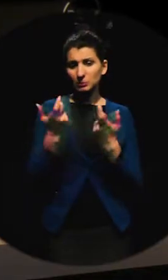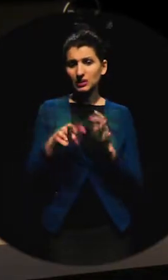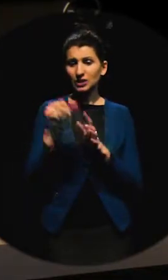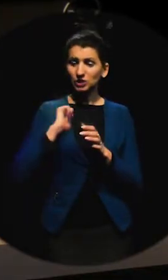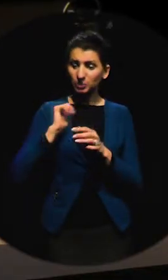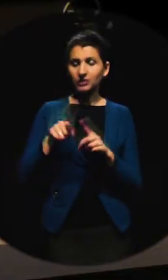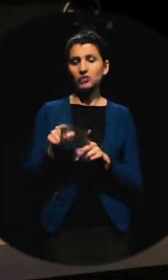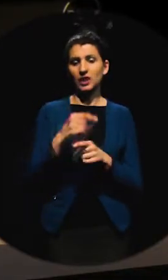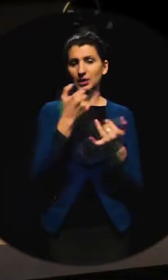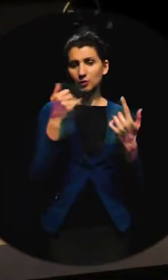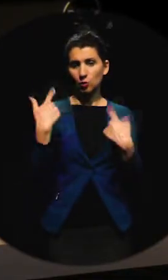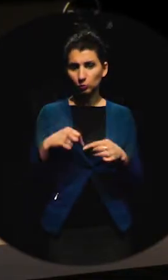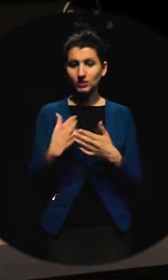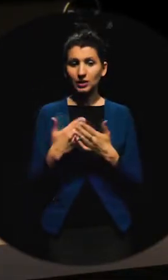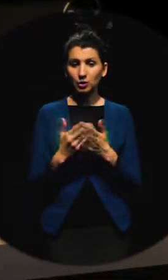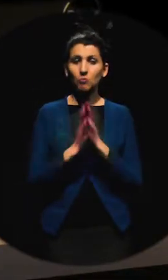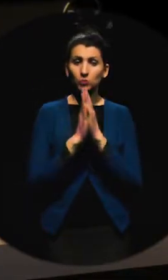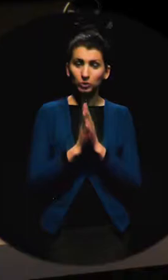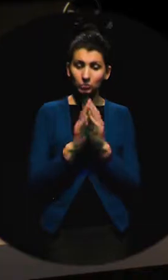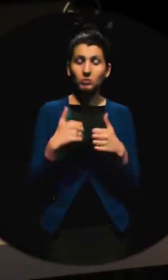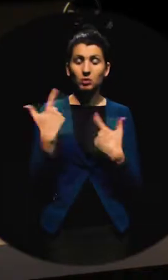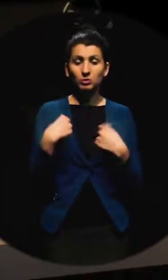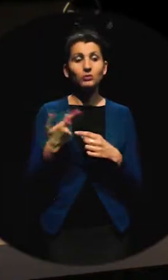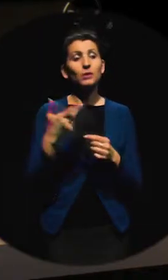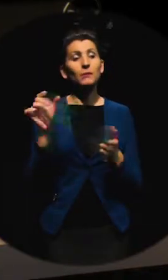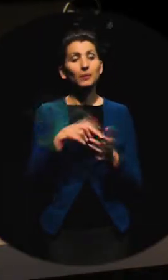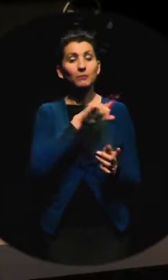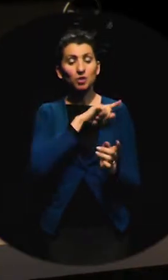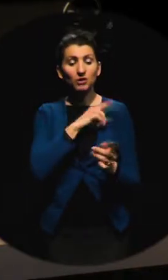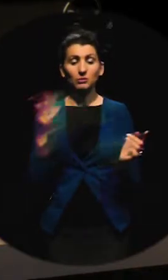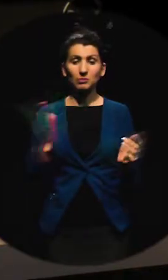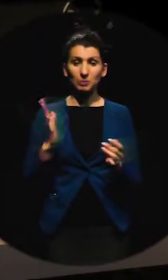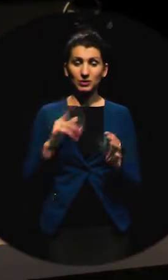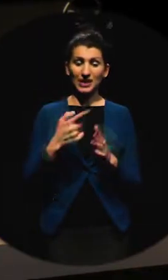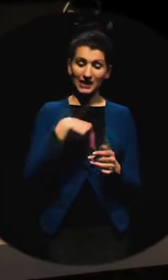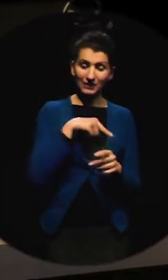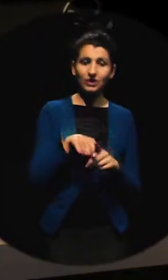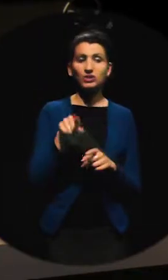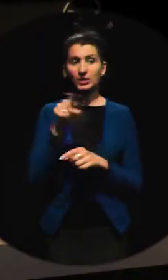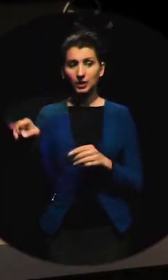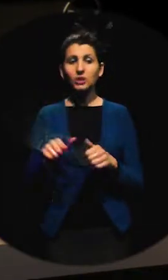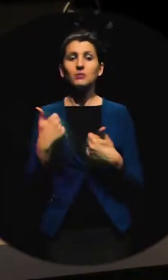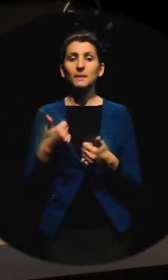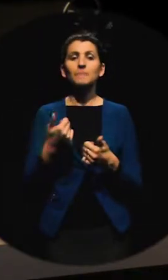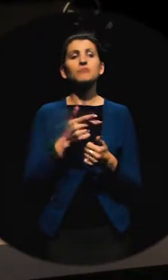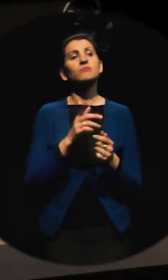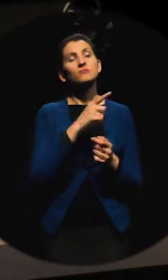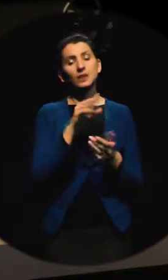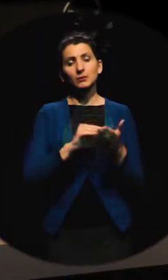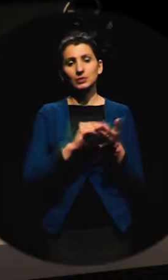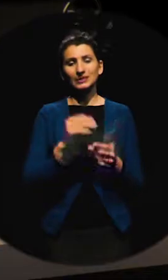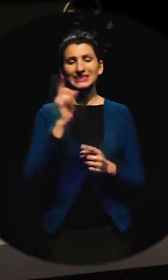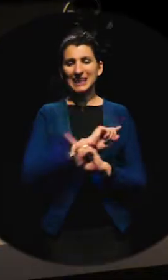więc, aby osoby odpowiedzialne za zapewnienie nam i jej bezpieczeństwa złożyły wniosek do sądu o wydanie dla tej pani zakazu prowadzenia jej